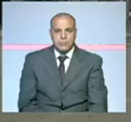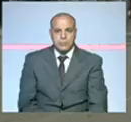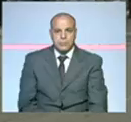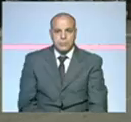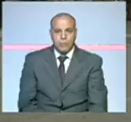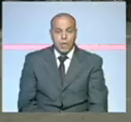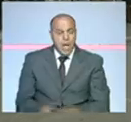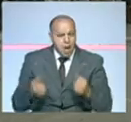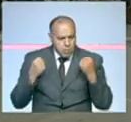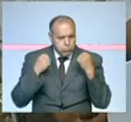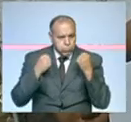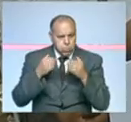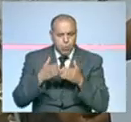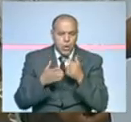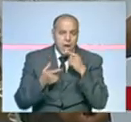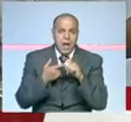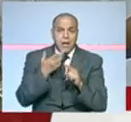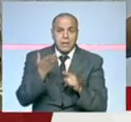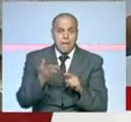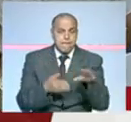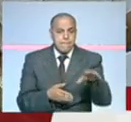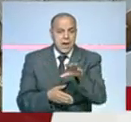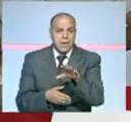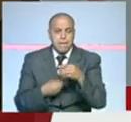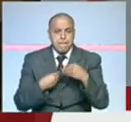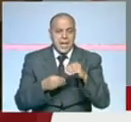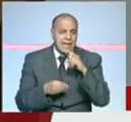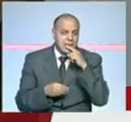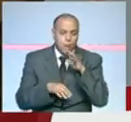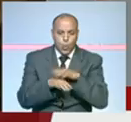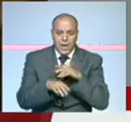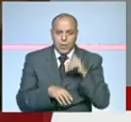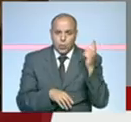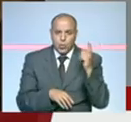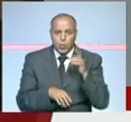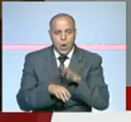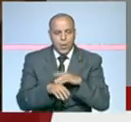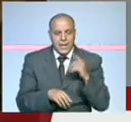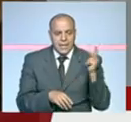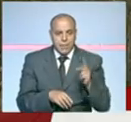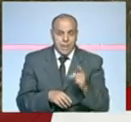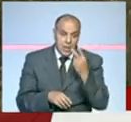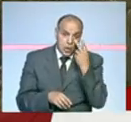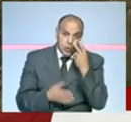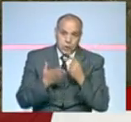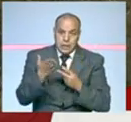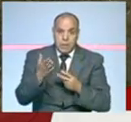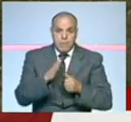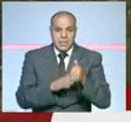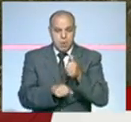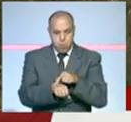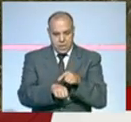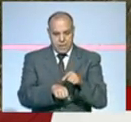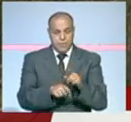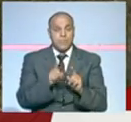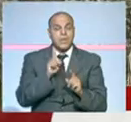احتجاجات المعتصمات كافه مناطق انتاج التمور بولايتي اللي هو المشهد الذي ميز هذه الفتره